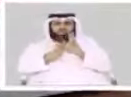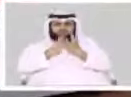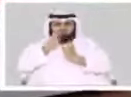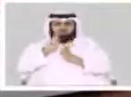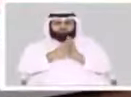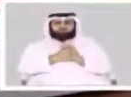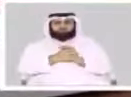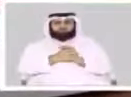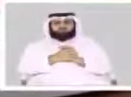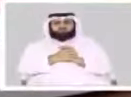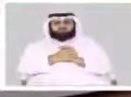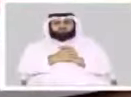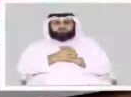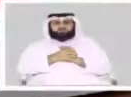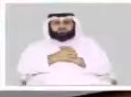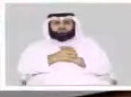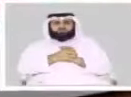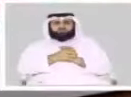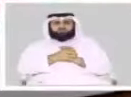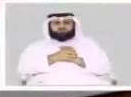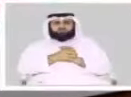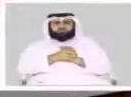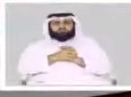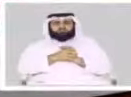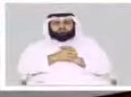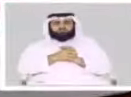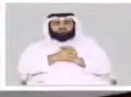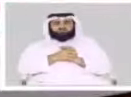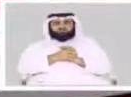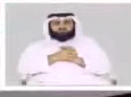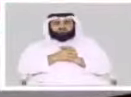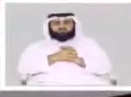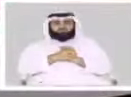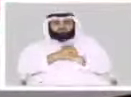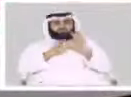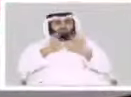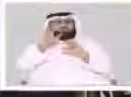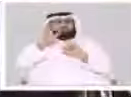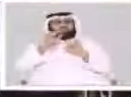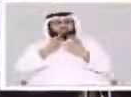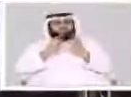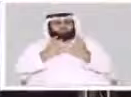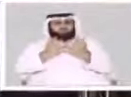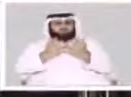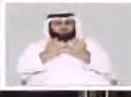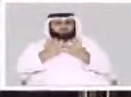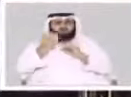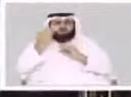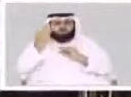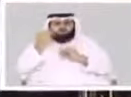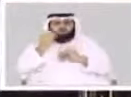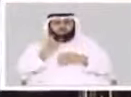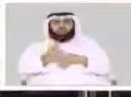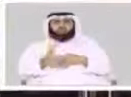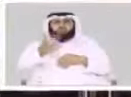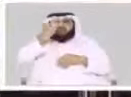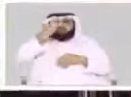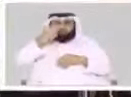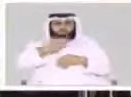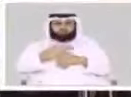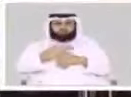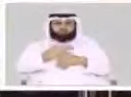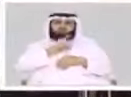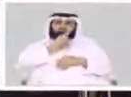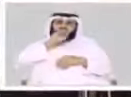على موضوع الوفاء بالعقود. طيب، يعني قصة المائدة هي أنهم أرادوا من عيسى أن يسأل الله عز وجل